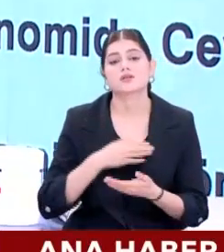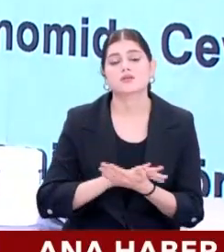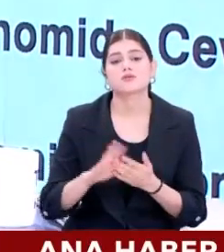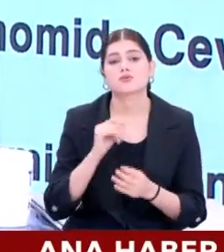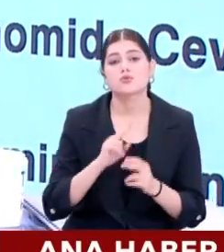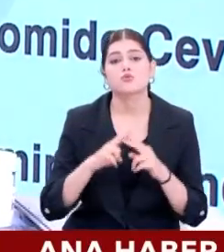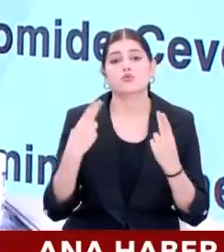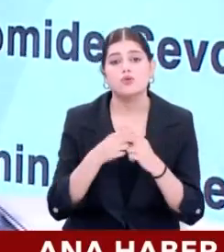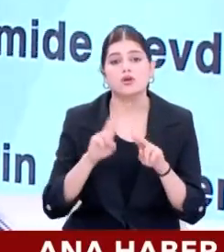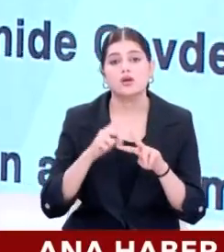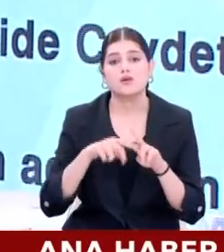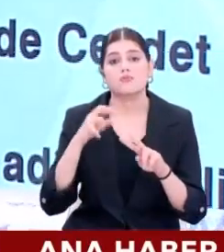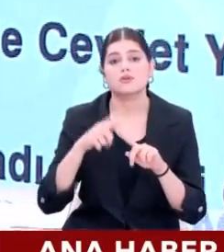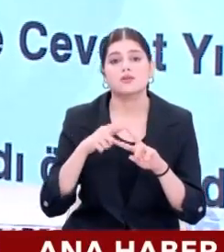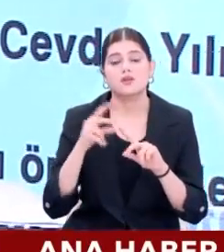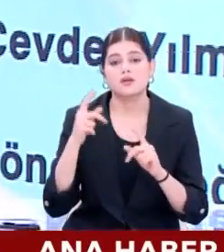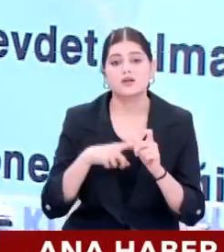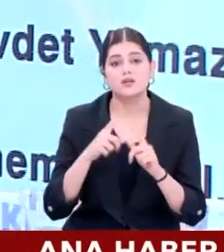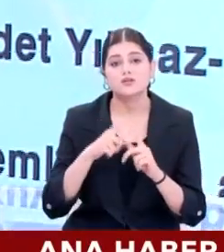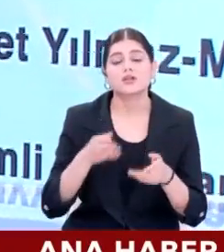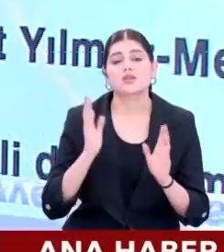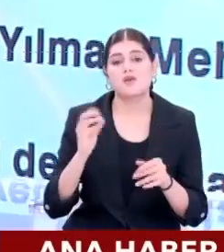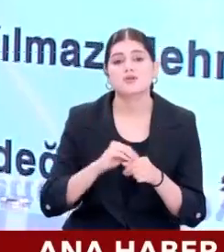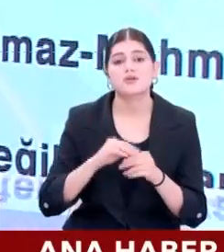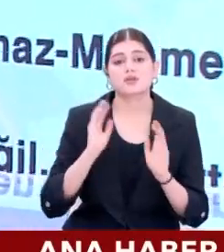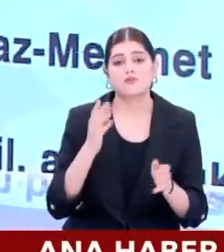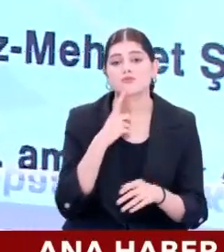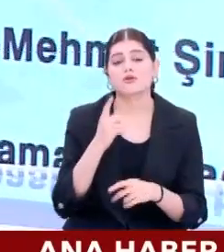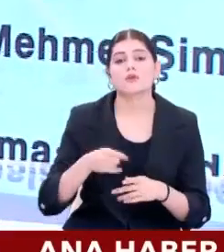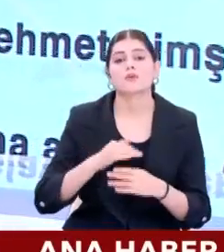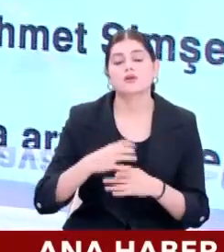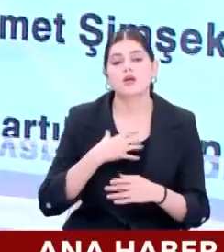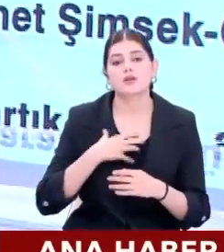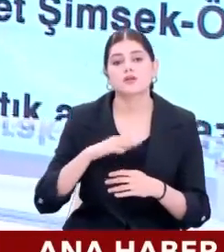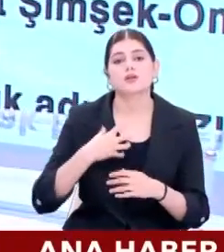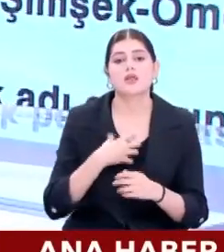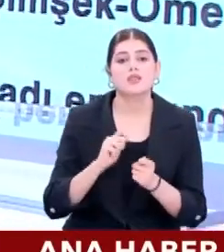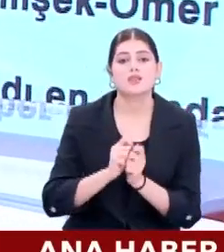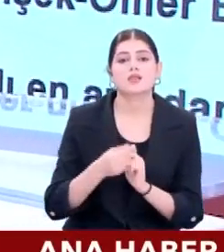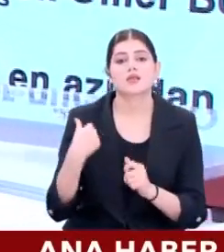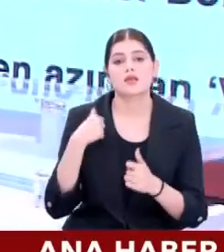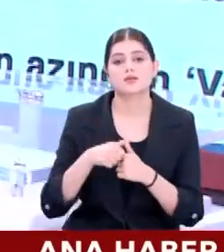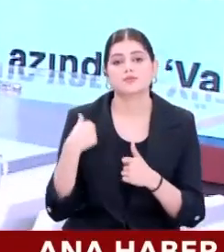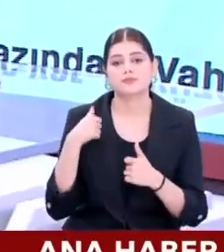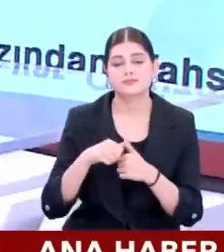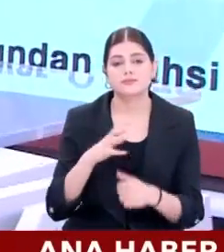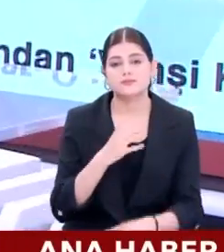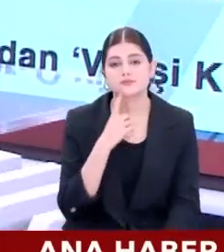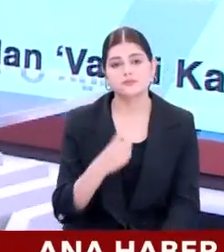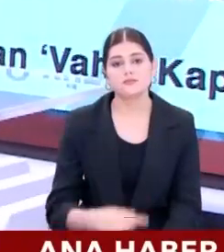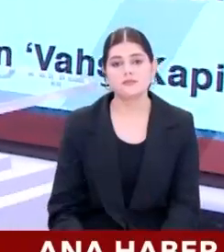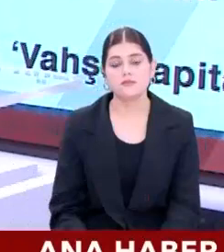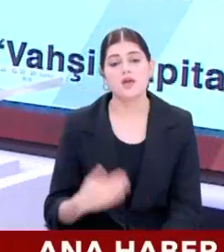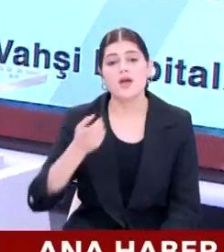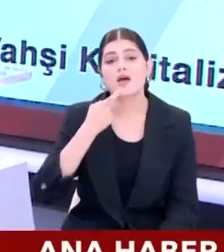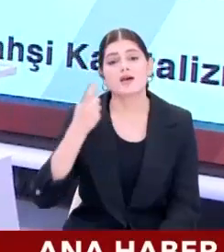dünya kapitalist bir sürecin içinde devam ediyor ve ilerliyor sürekli kendini yenileyerek devam ediyor Eskiden ulus